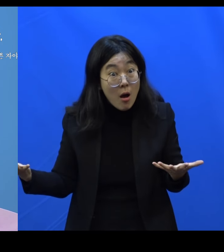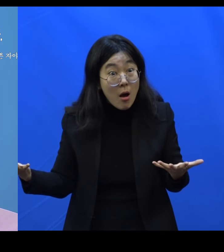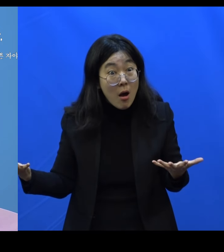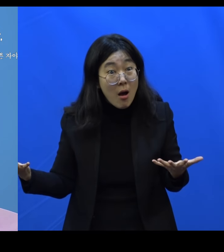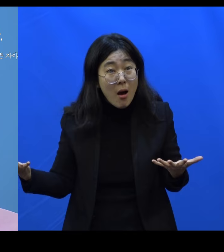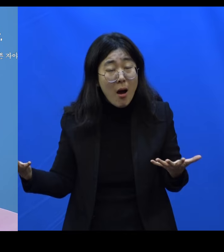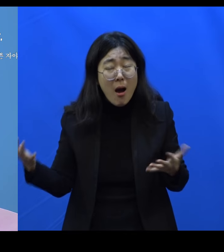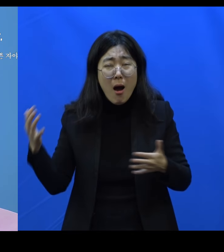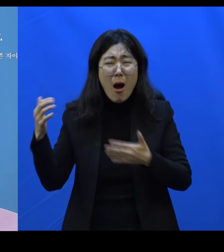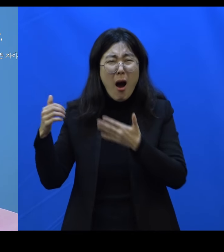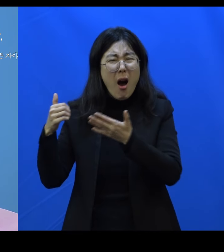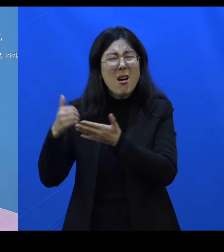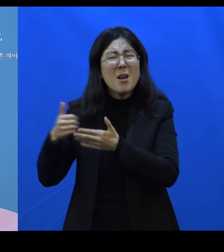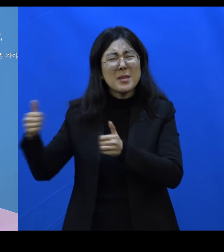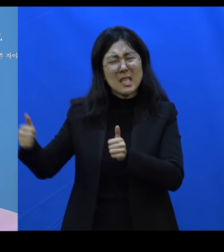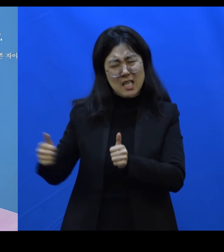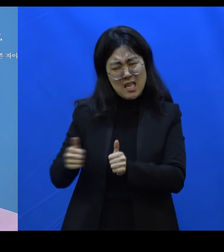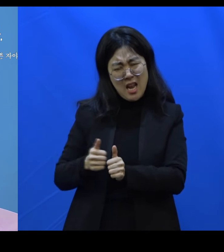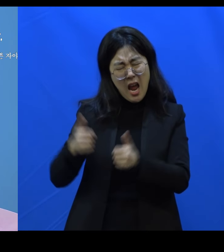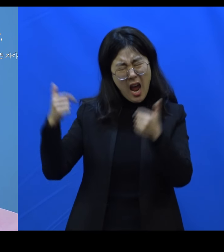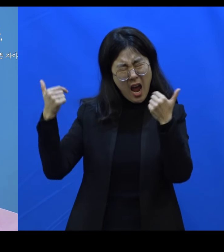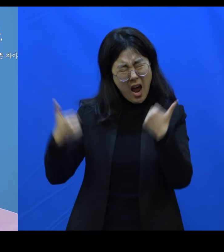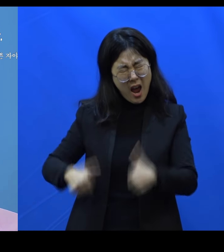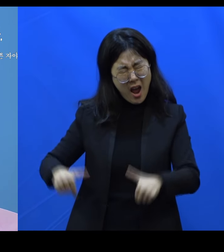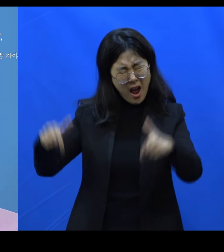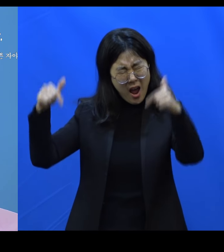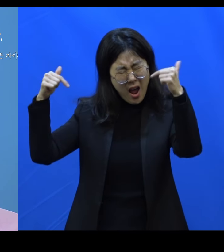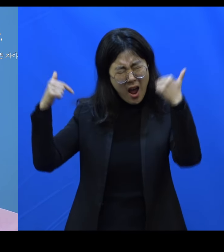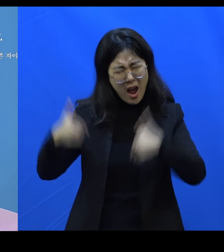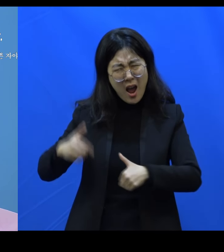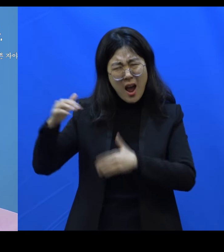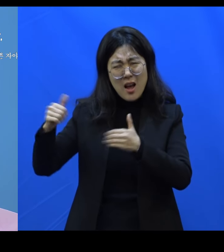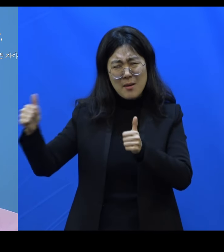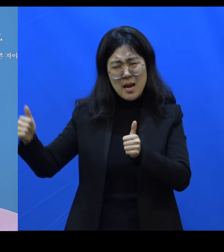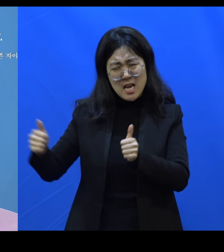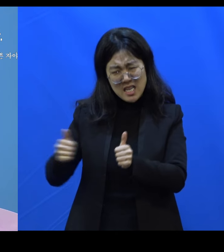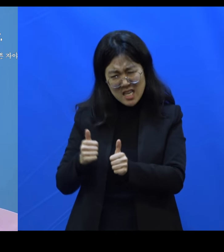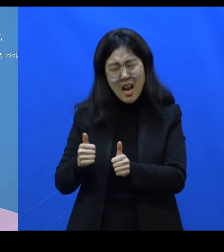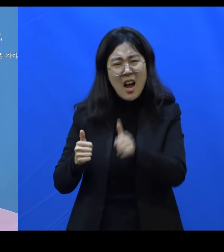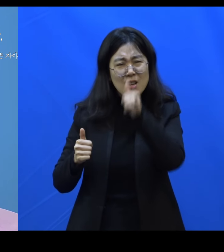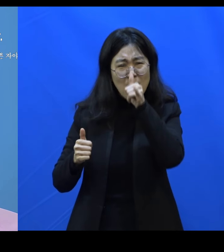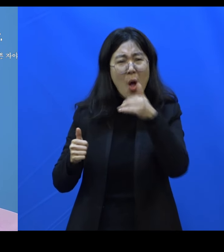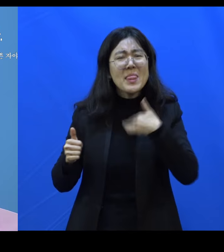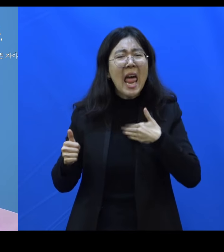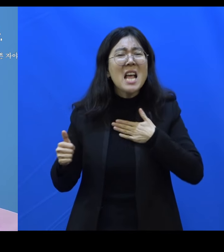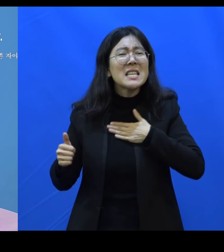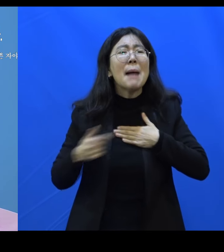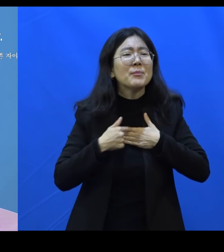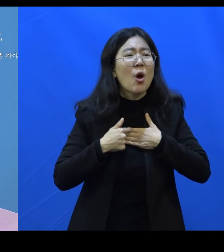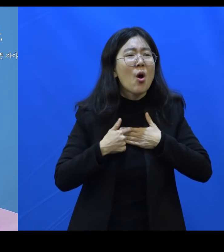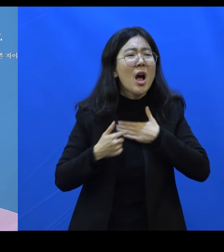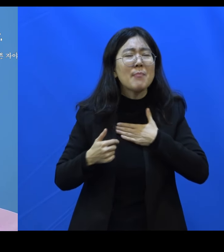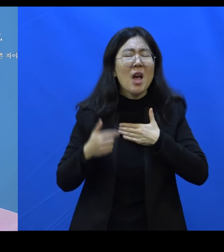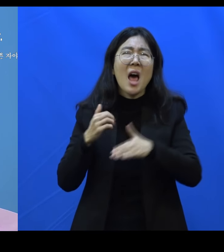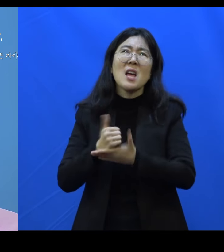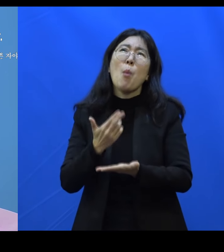우리가 하나님을 보지 못했을 뿐이지 하나님은 우리를 보고 계시는 거예요. 그리고 언제나 준비하고